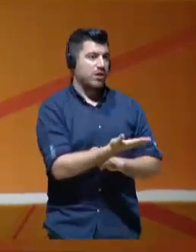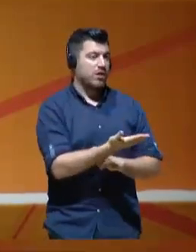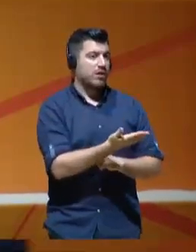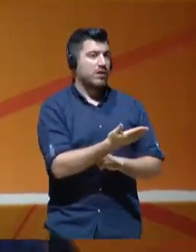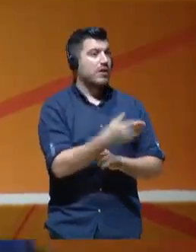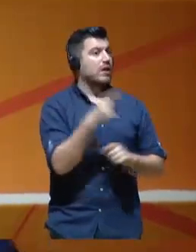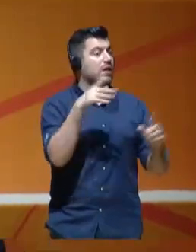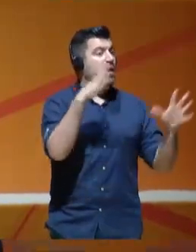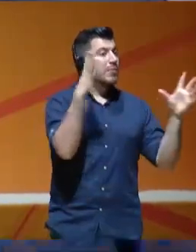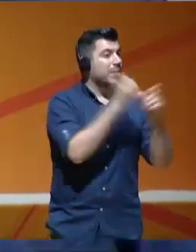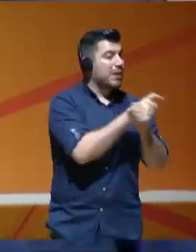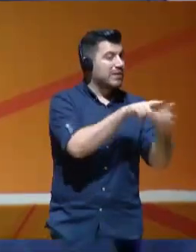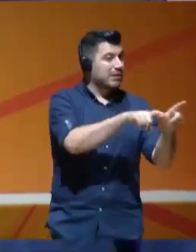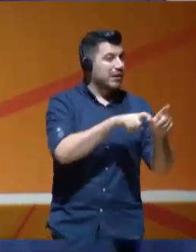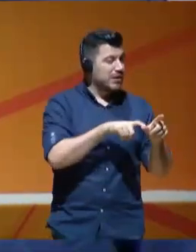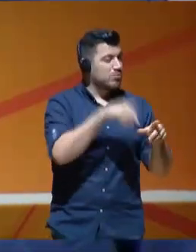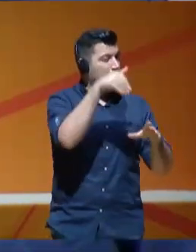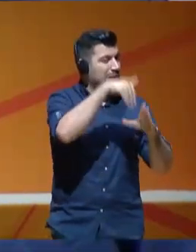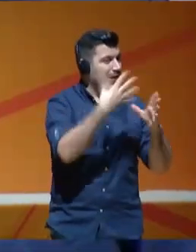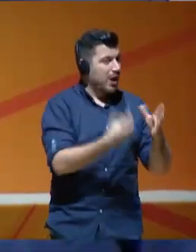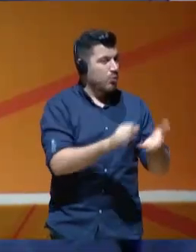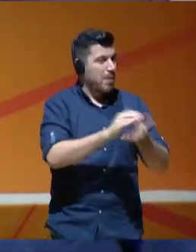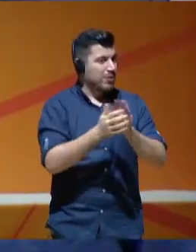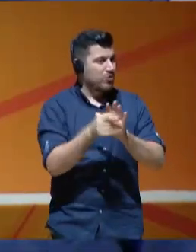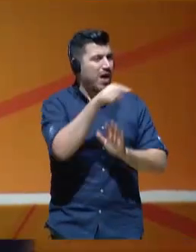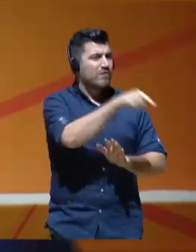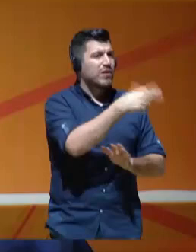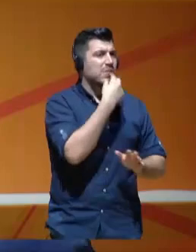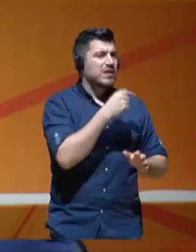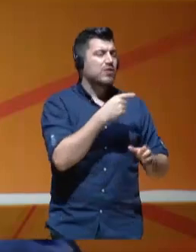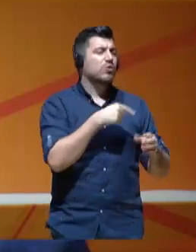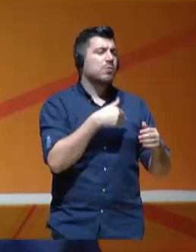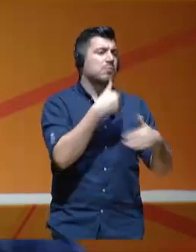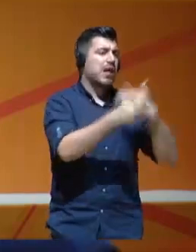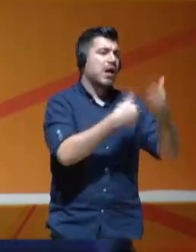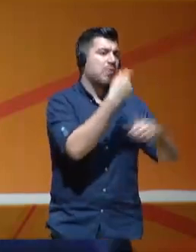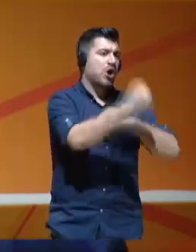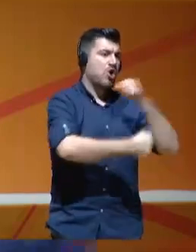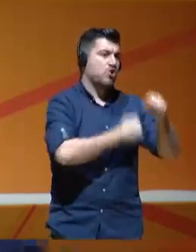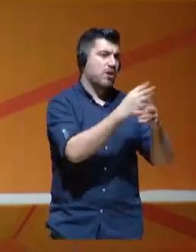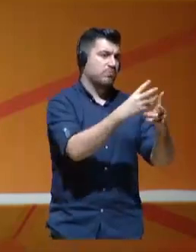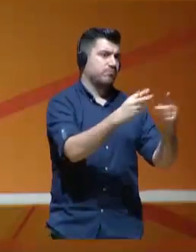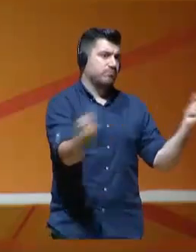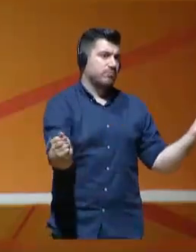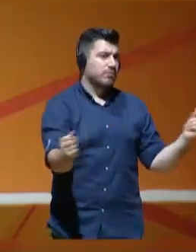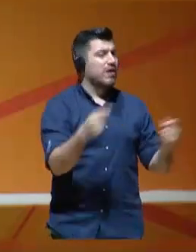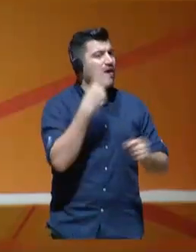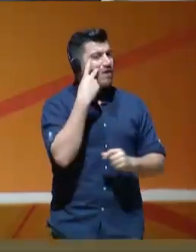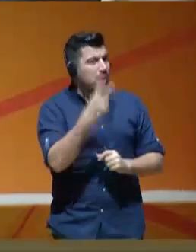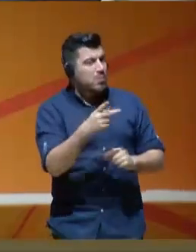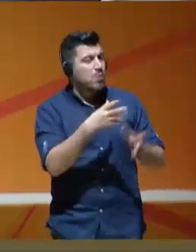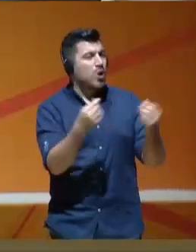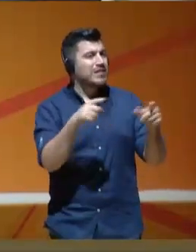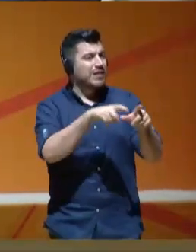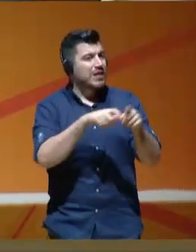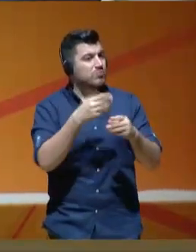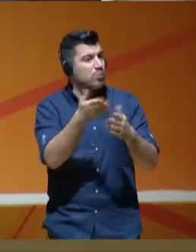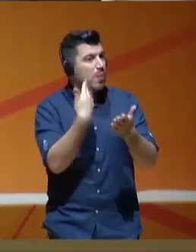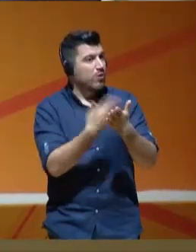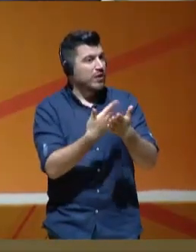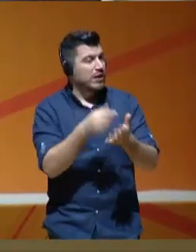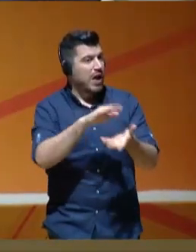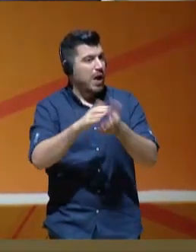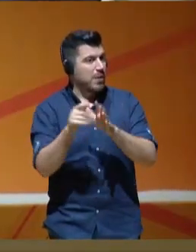απατεώνες εταιρείες δεν έχουν διάρκεια. Εδώ βλέπετε διεθνείς εταιρείες που απεδείχθησαν οι απάτες τους και έκαναν